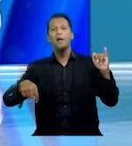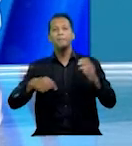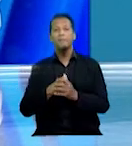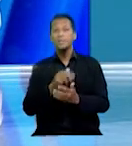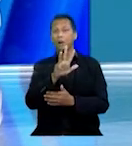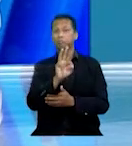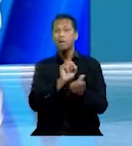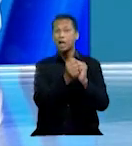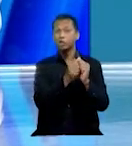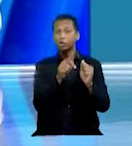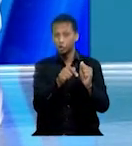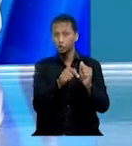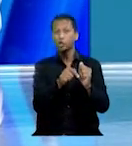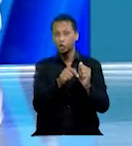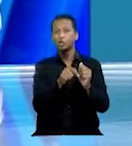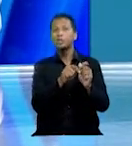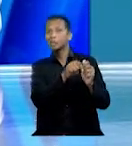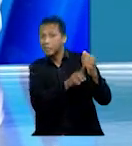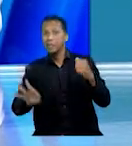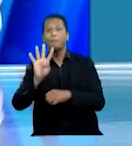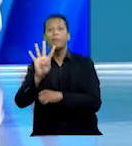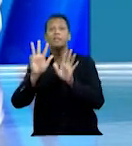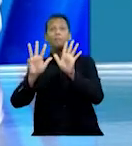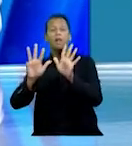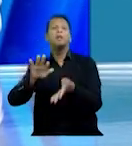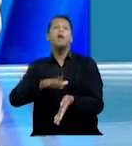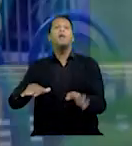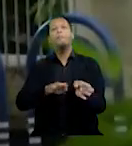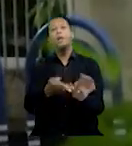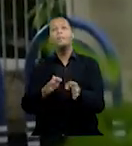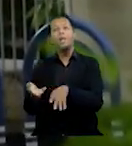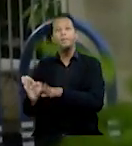90 kasus, 49 anak dinyatakan meninggal dunia.